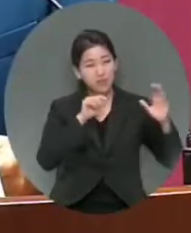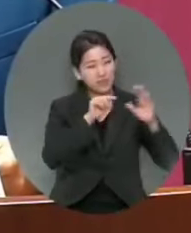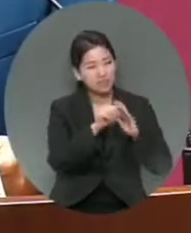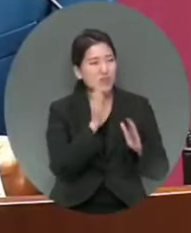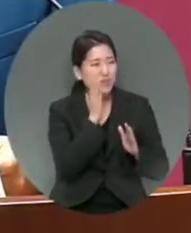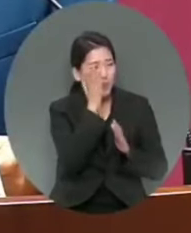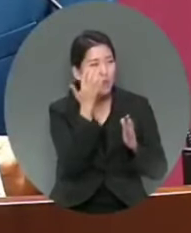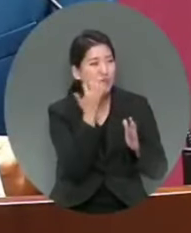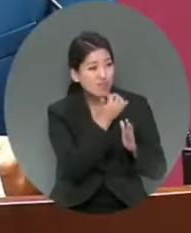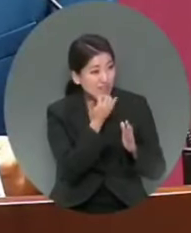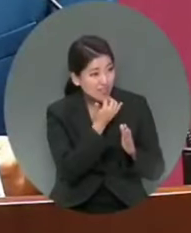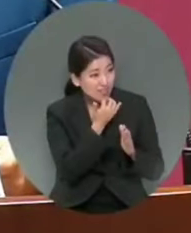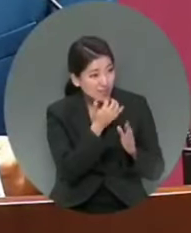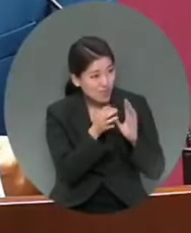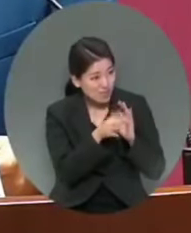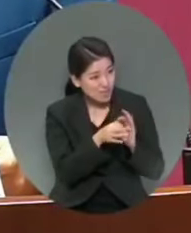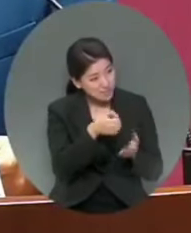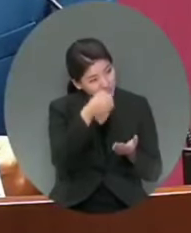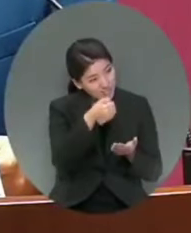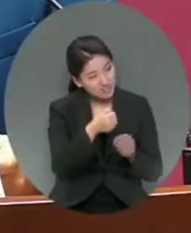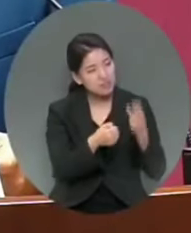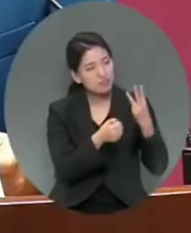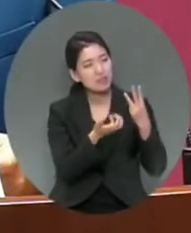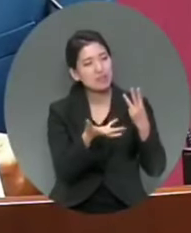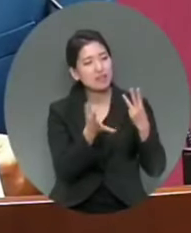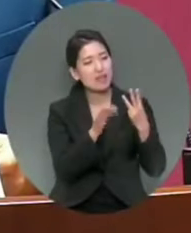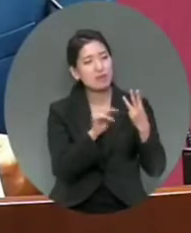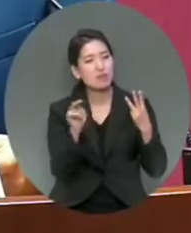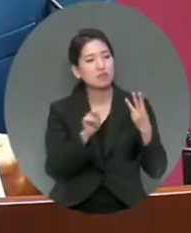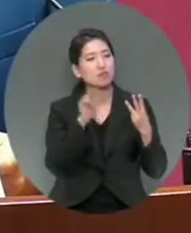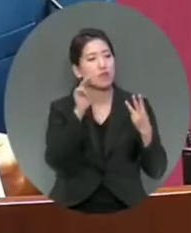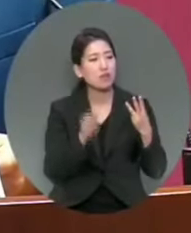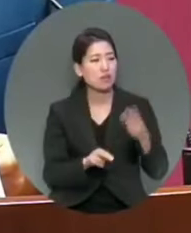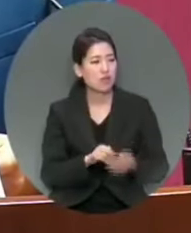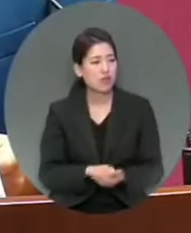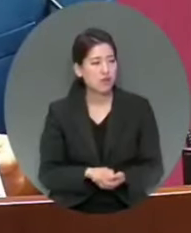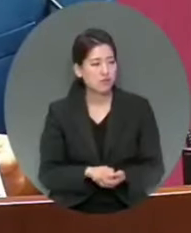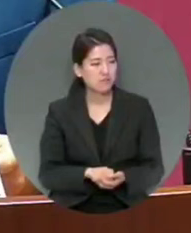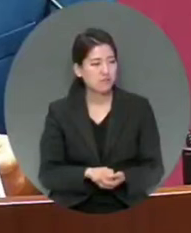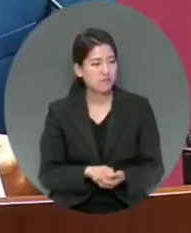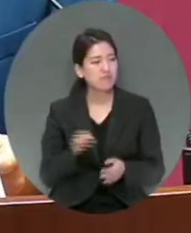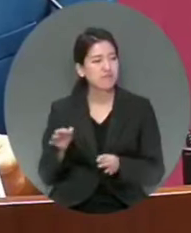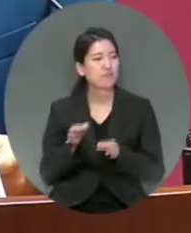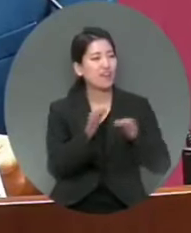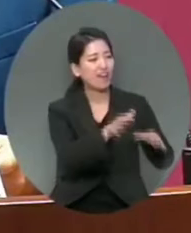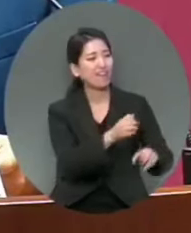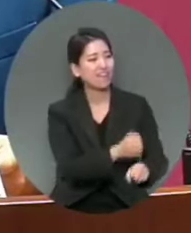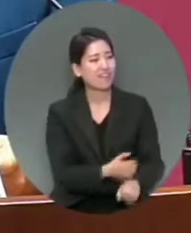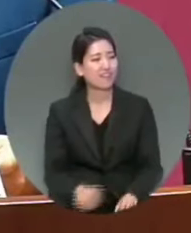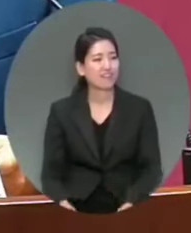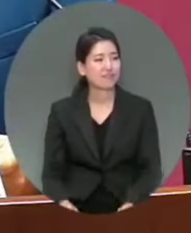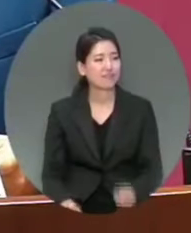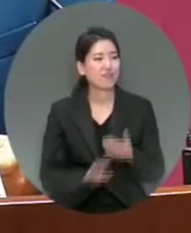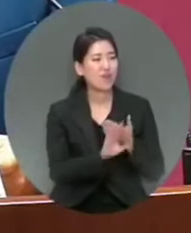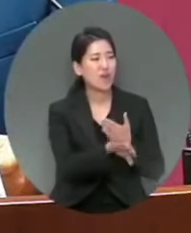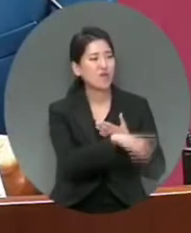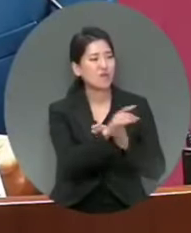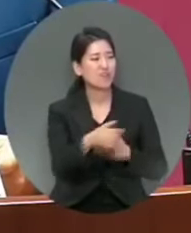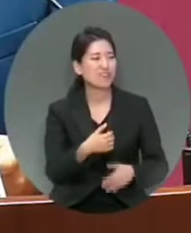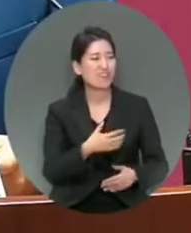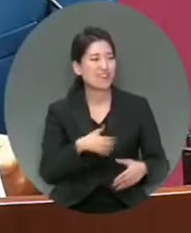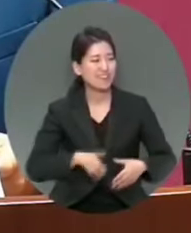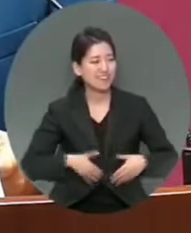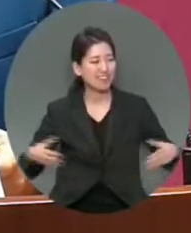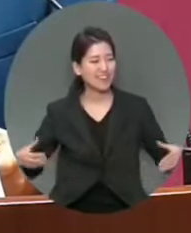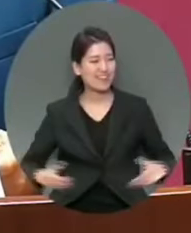약 3억 달러, 하나 4,011억 원이네요. 내놓겠다고 밝히셨어요. 그런데 외부에는 이렇게 인심을 턱턱